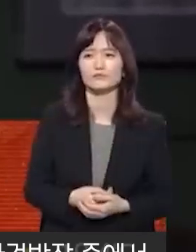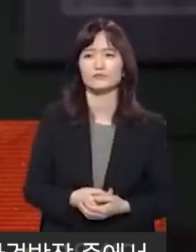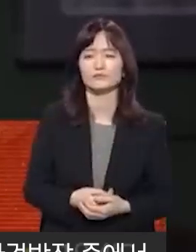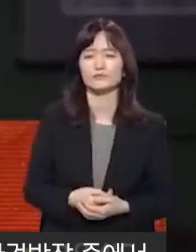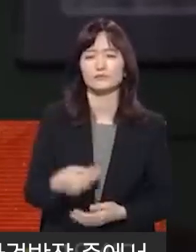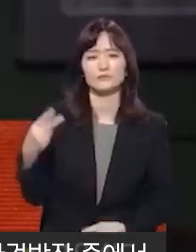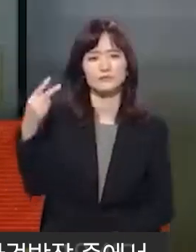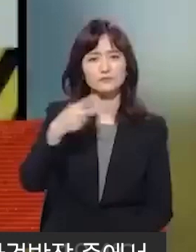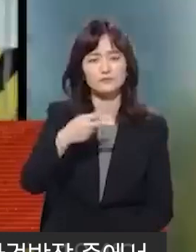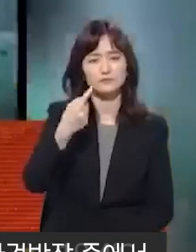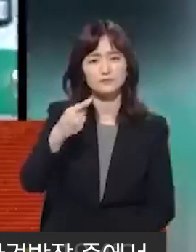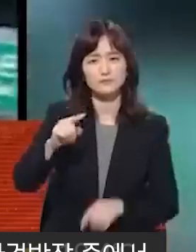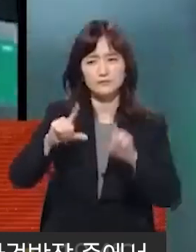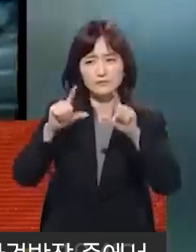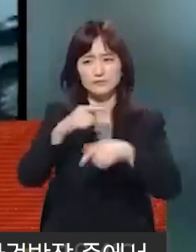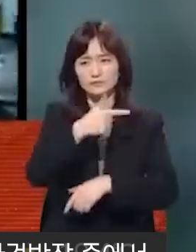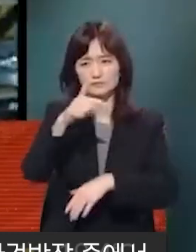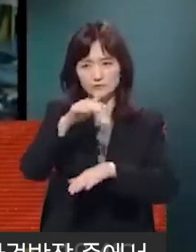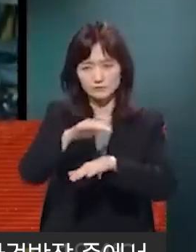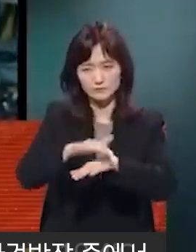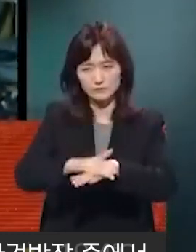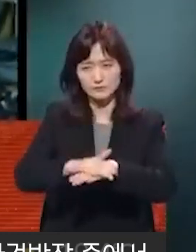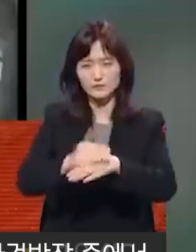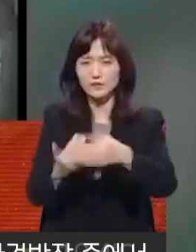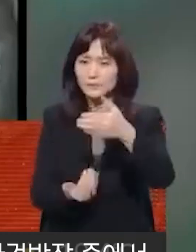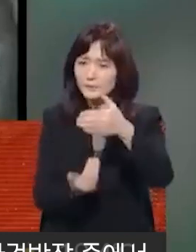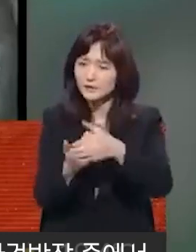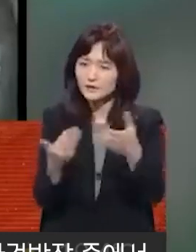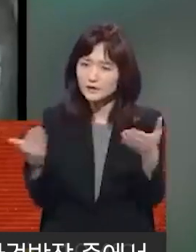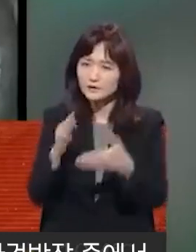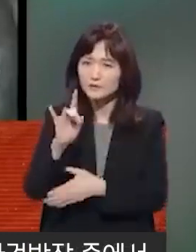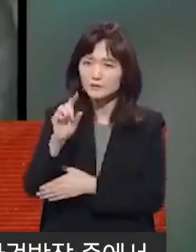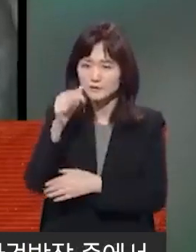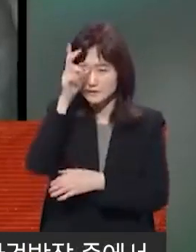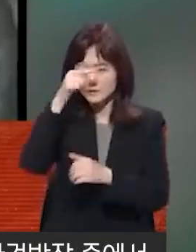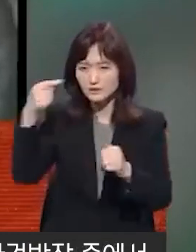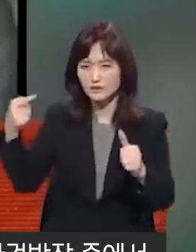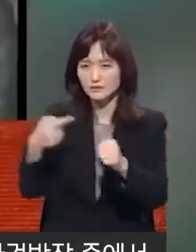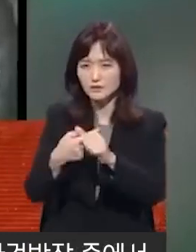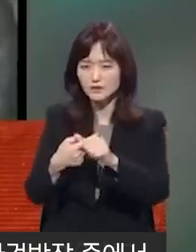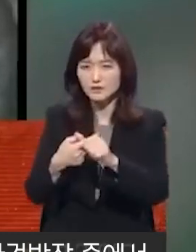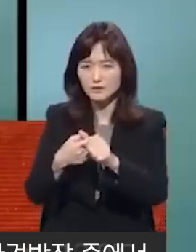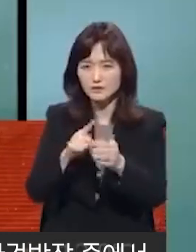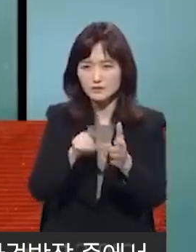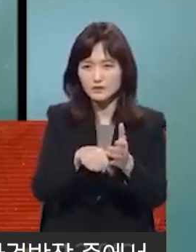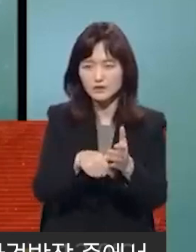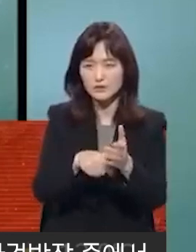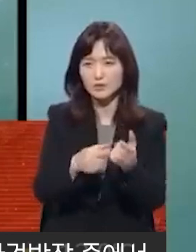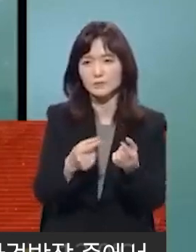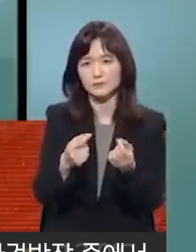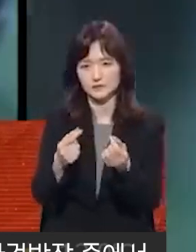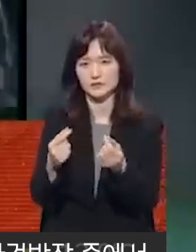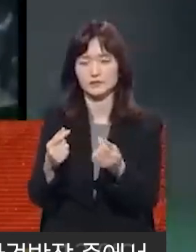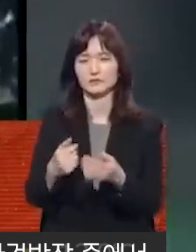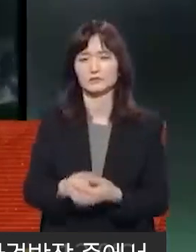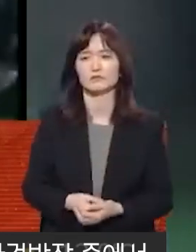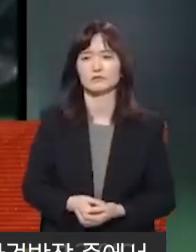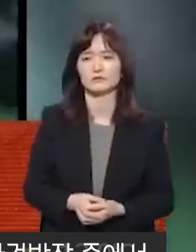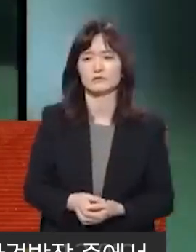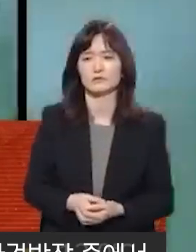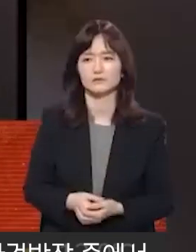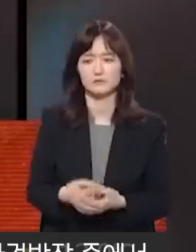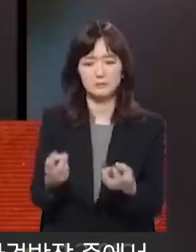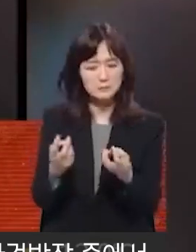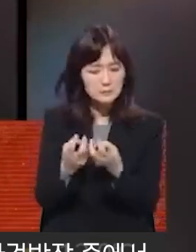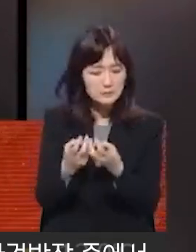경우에 2001년 말에 대전에서 발생한 일이었습니다. 그러니까 백경사 피살이랑 범행 시기가 상당히 좀 유사한 부분이 있고요. 여기에 더해서 수법도